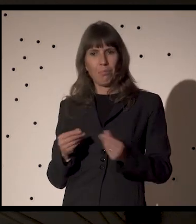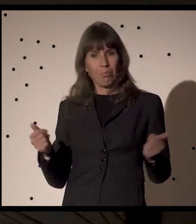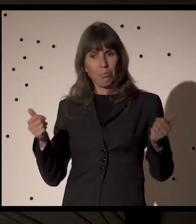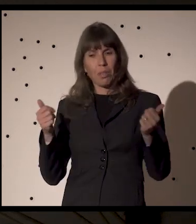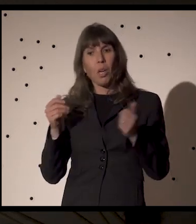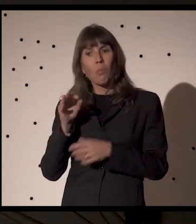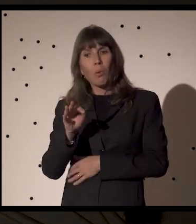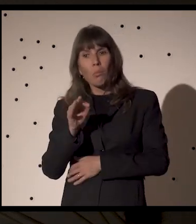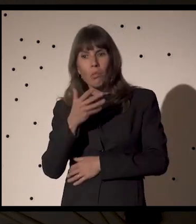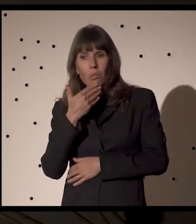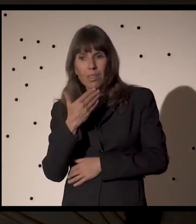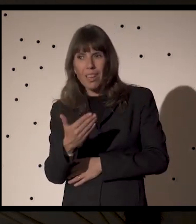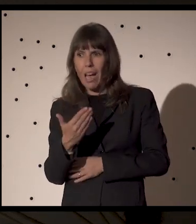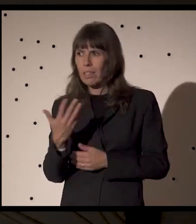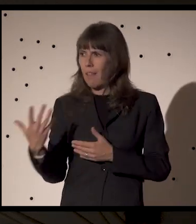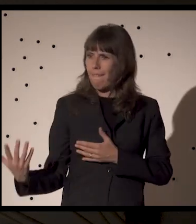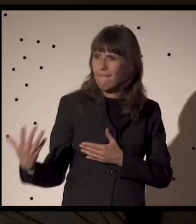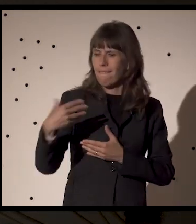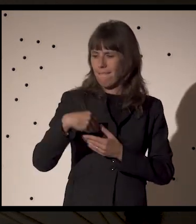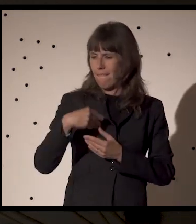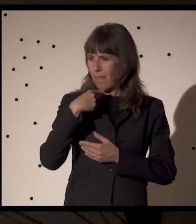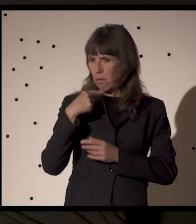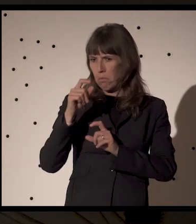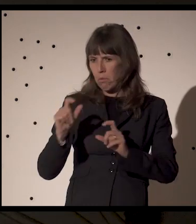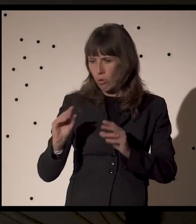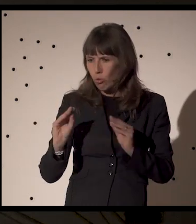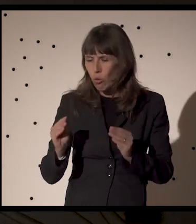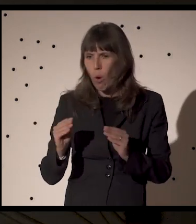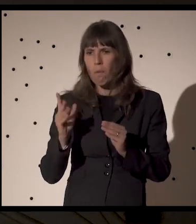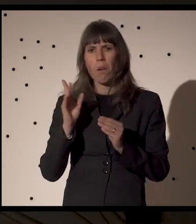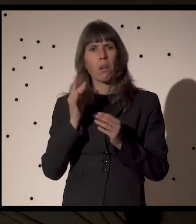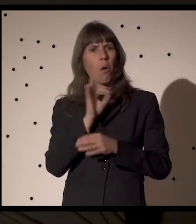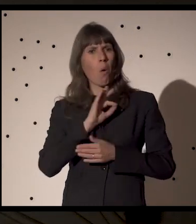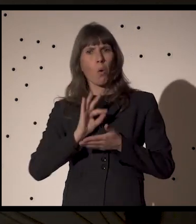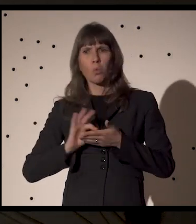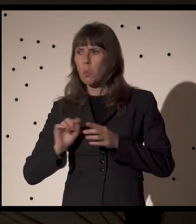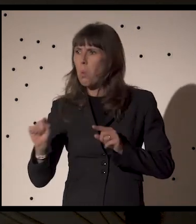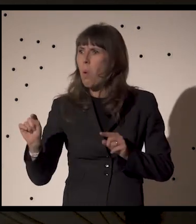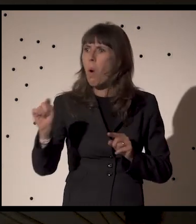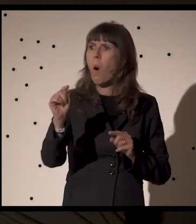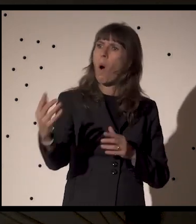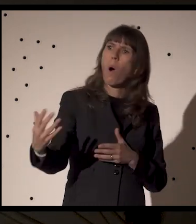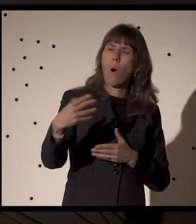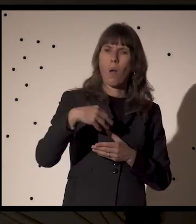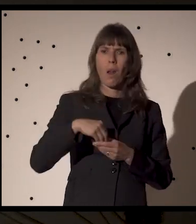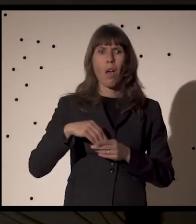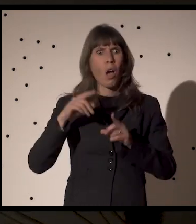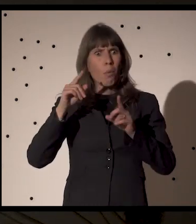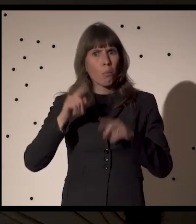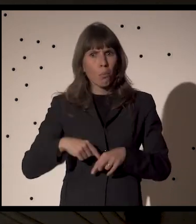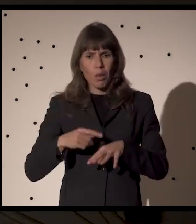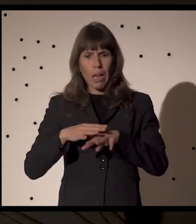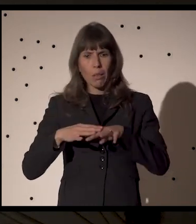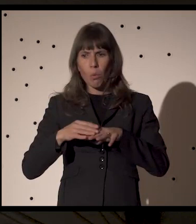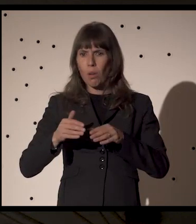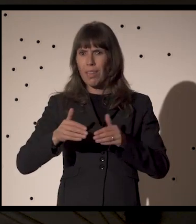coinvolgimento tanto dei giovani delle scuole quanto delle periferie e nella condivisione della cultura